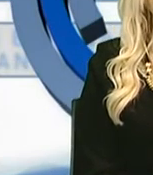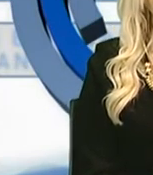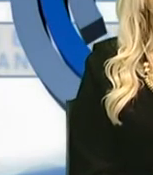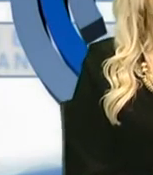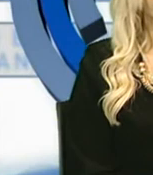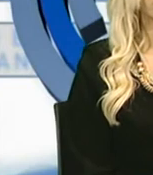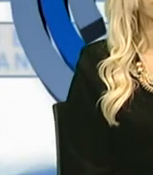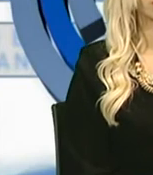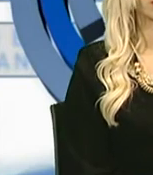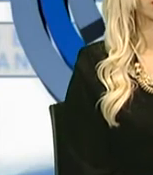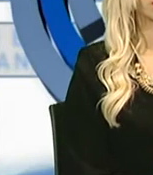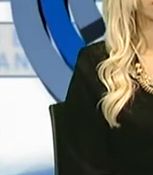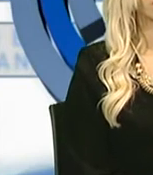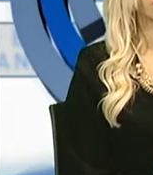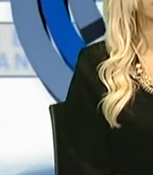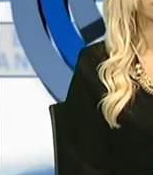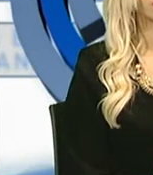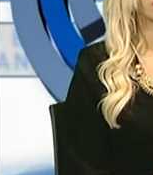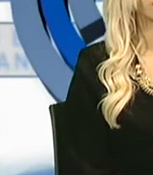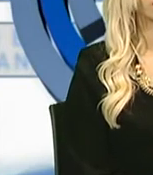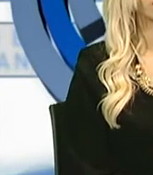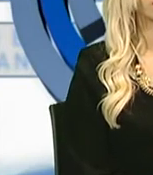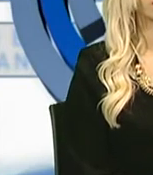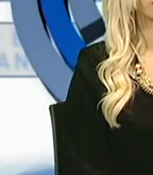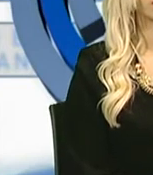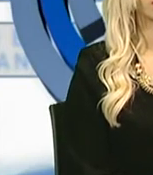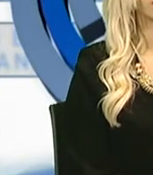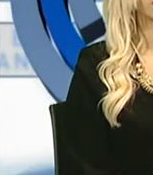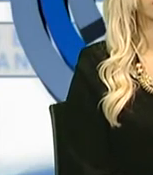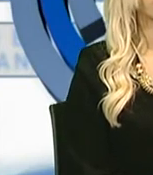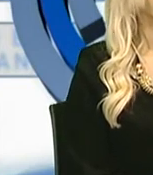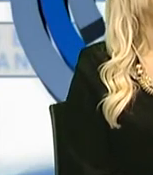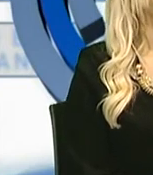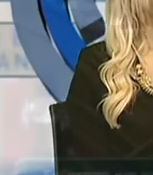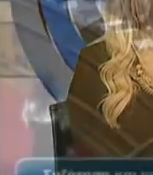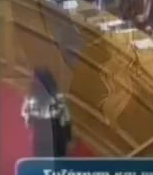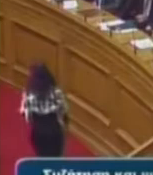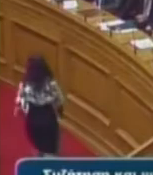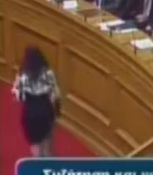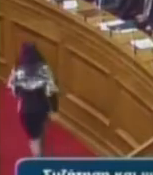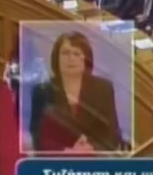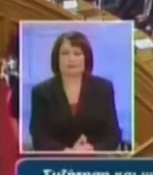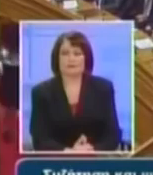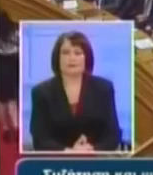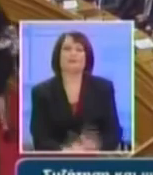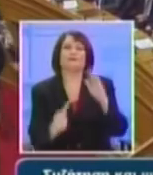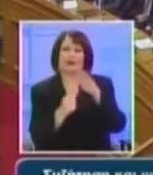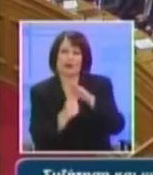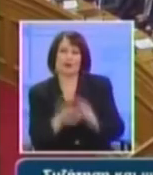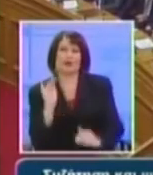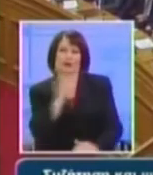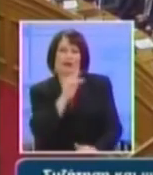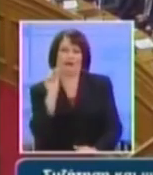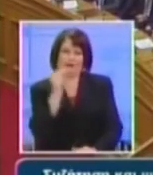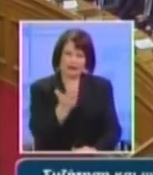την ομιλία του και θα επιστρέψουμε να δούμε και τις άλλες δηλώσεις που έκαναν οι αρχηγοί των κομμάτων. Κύριε Πρόεδρε, κυρίες και κύριοι